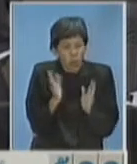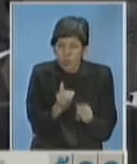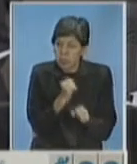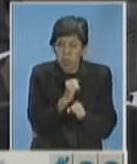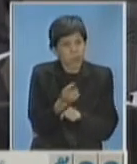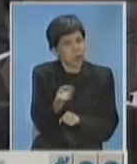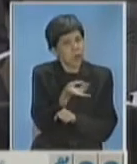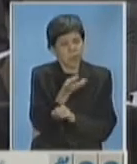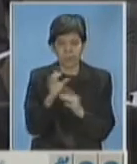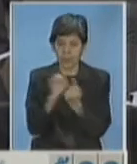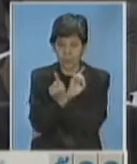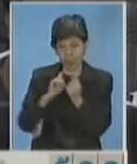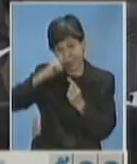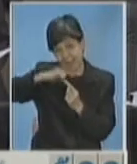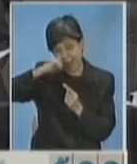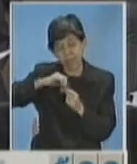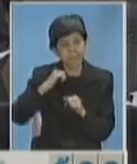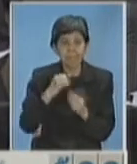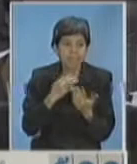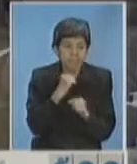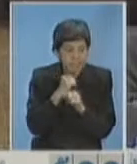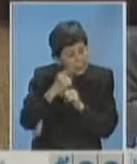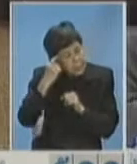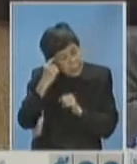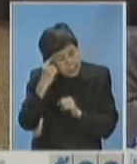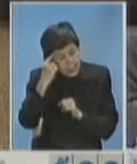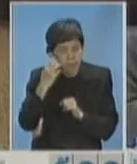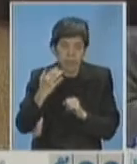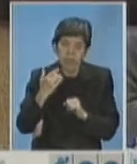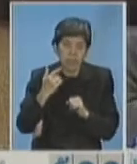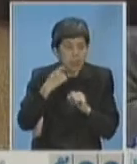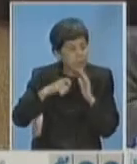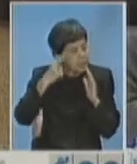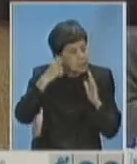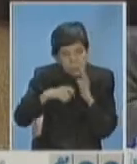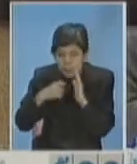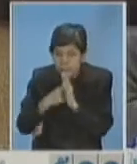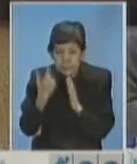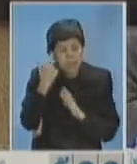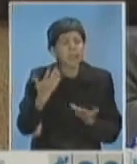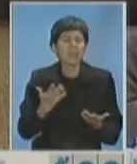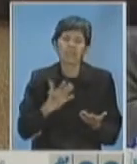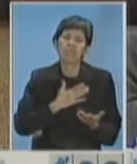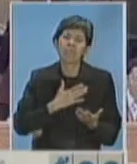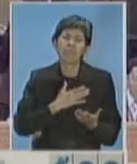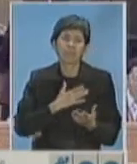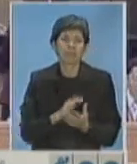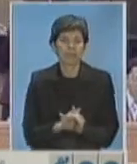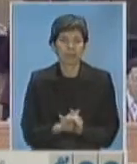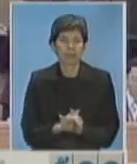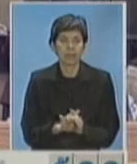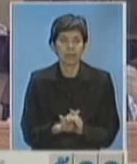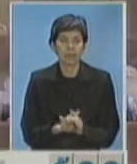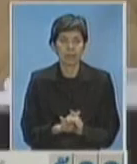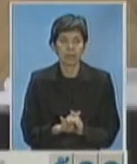ากสังคมเราเป็นสังคมที่ไม่มีการคิดบอกว่าหลายคนบอกไม่มีเหตุไม่มีผลใช้อารมณ์ก็เพราะเราสนับสนุนงบเนี่ยน้อยนะ